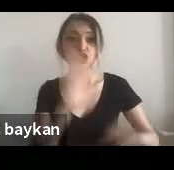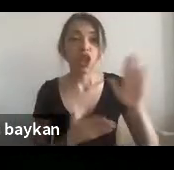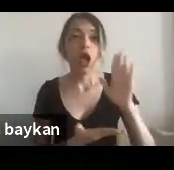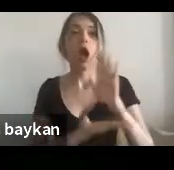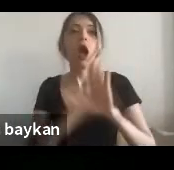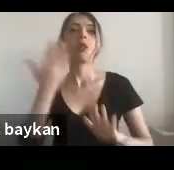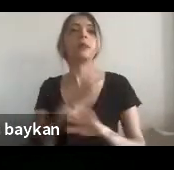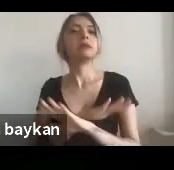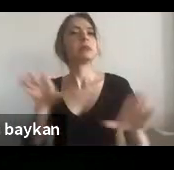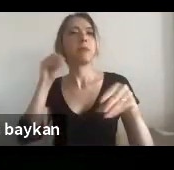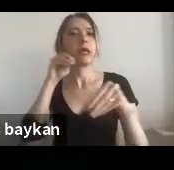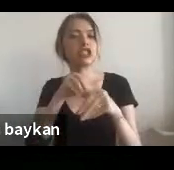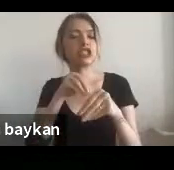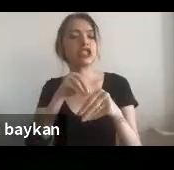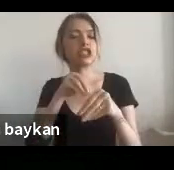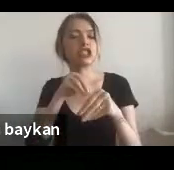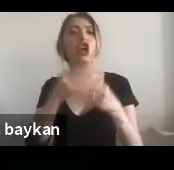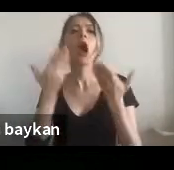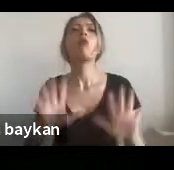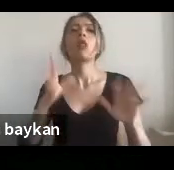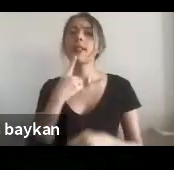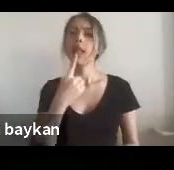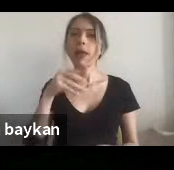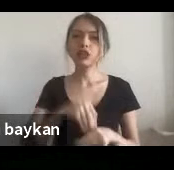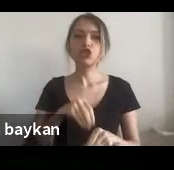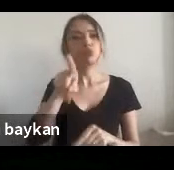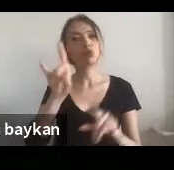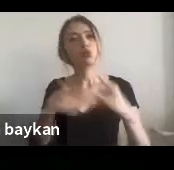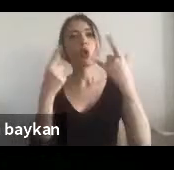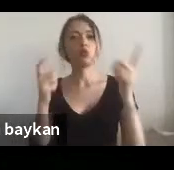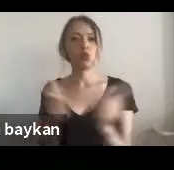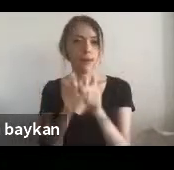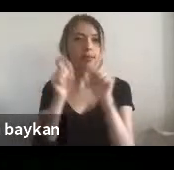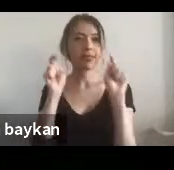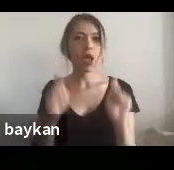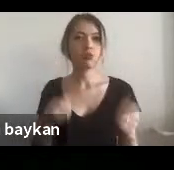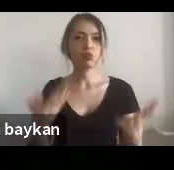kabul edilmez demek için biz buradayız.